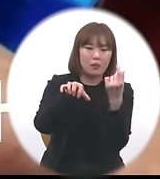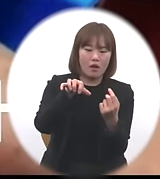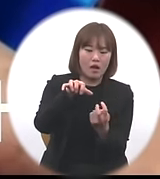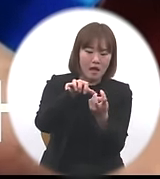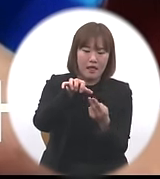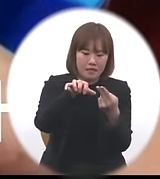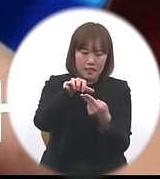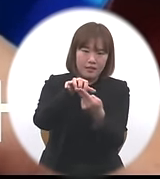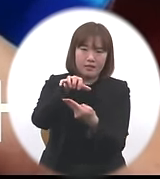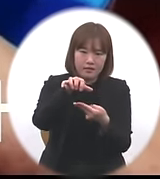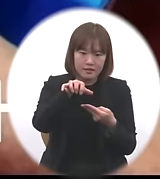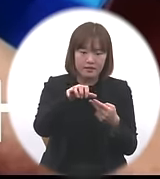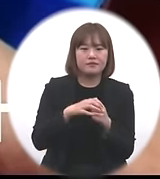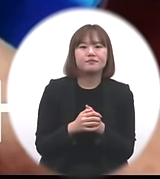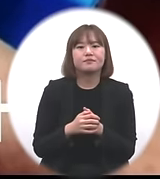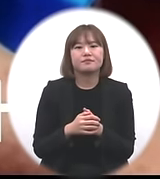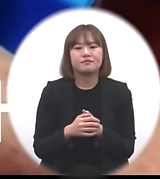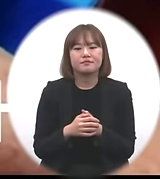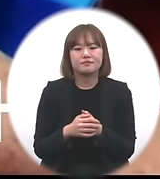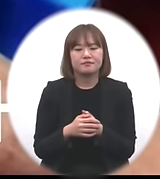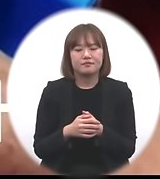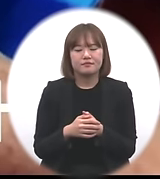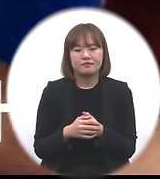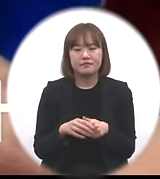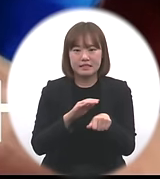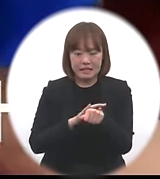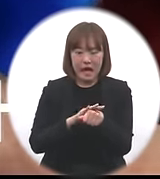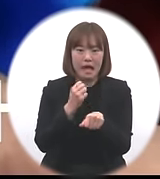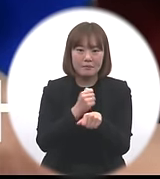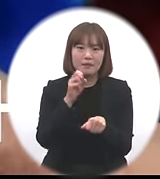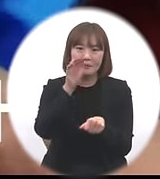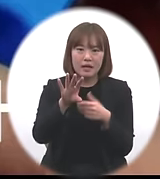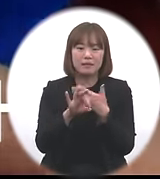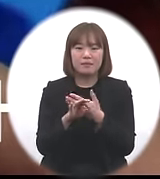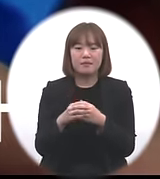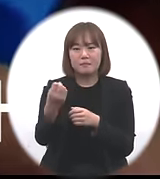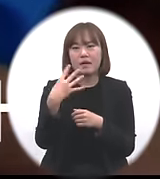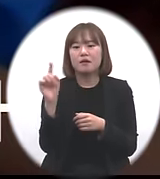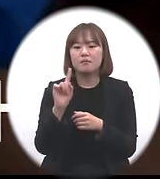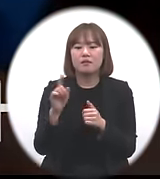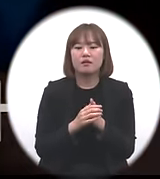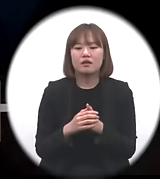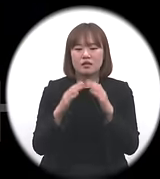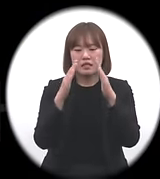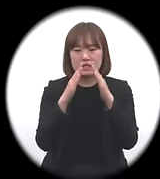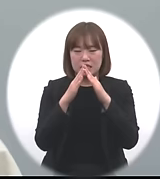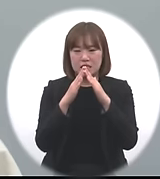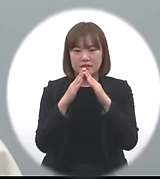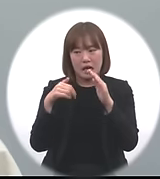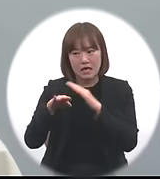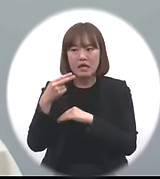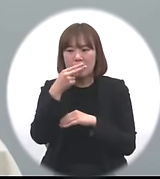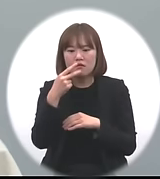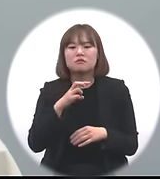하나씩, 안쪽을 하나씩 닦습니다. 이렇게 닦으라고 얘기해서 잘 닦아갖고 오세요. 그리고 환자분을 보내면 다음번에 오셔서 이런 얘기를 합니다. 이거